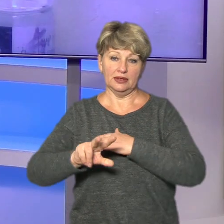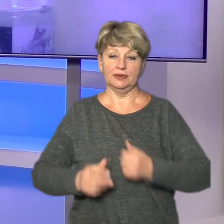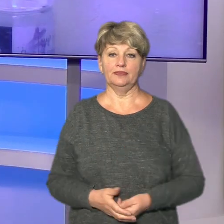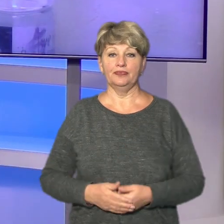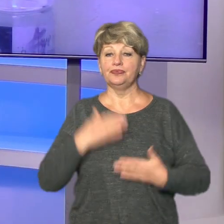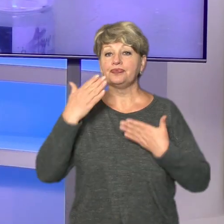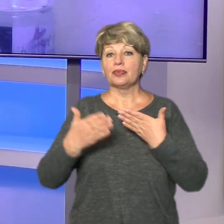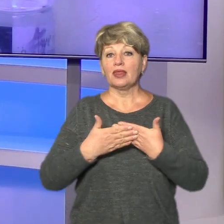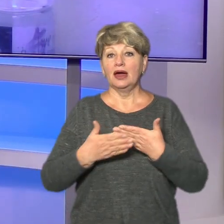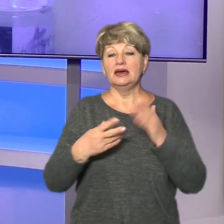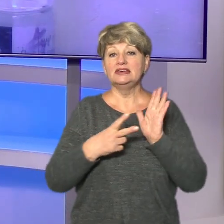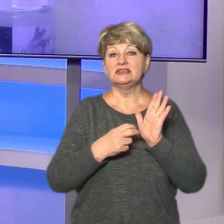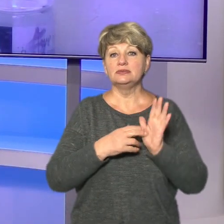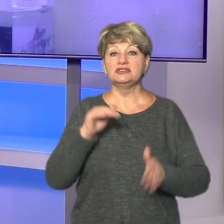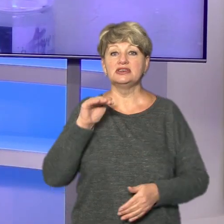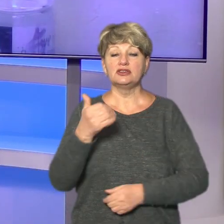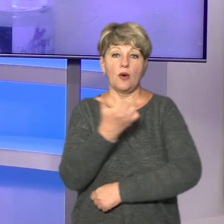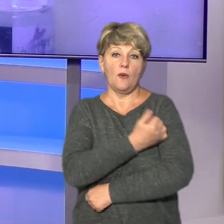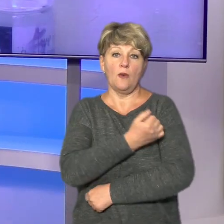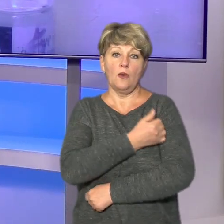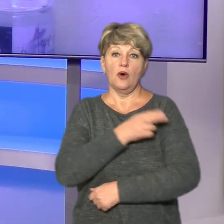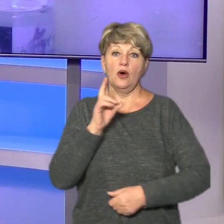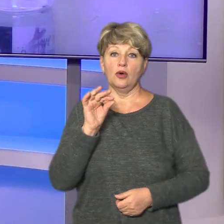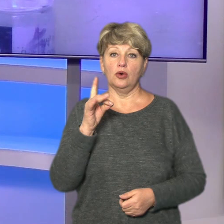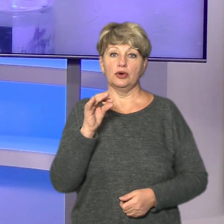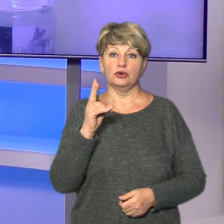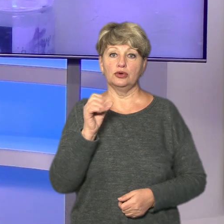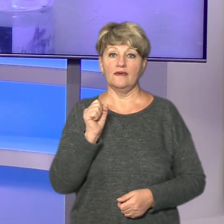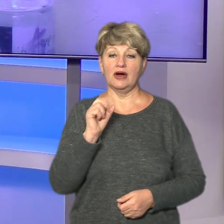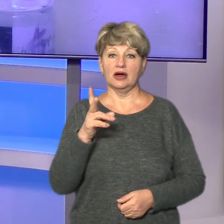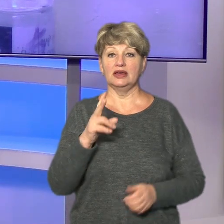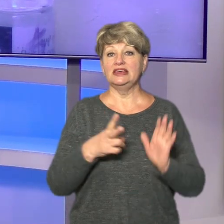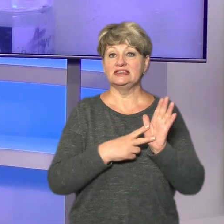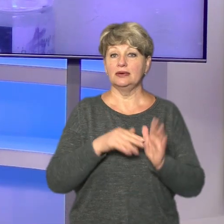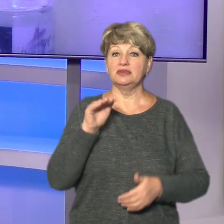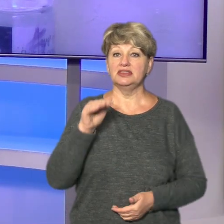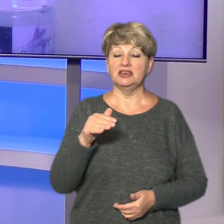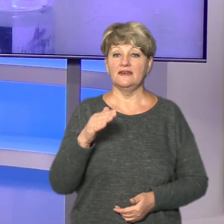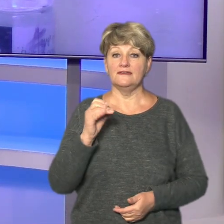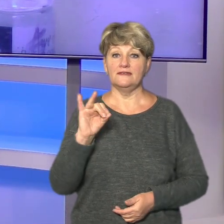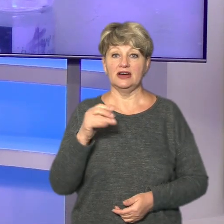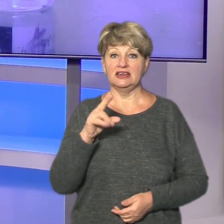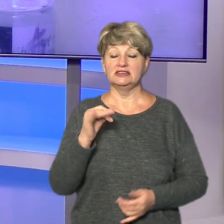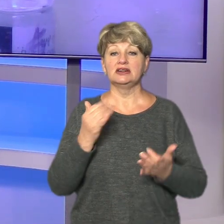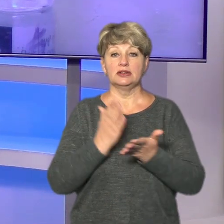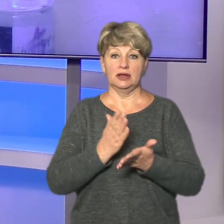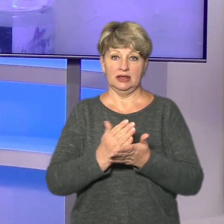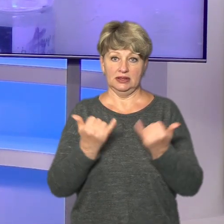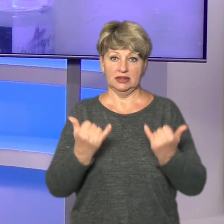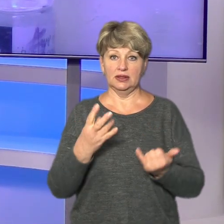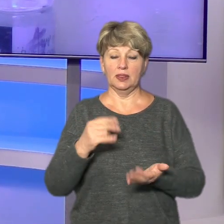близько 700 тисяч доз вакцини коронавакії приблизно 7 тисяч доз файзера наявні сьогодні на Черкащині